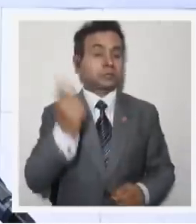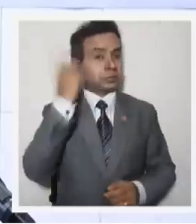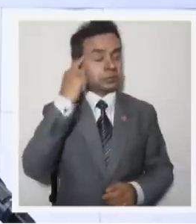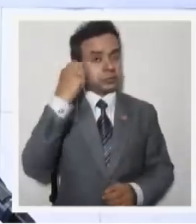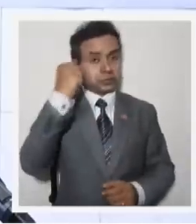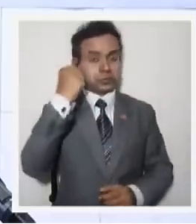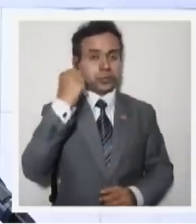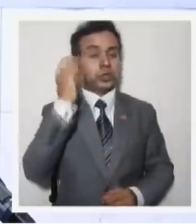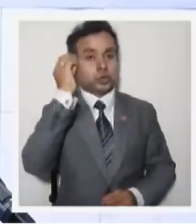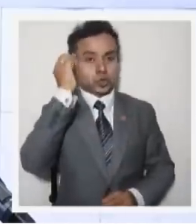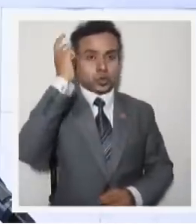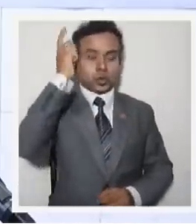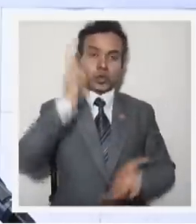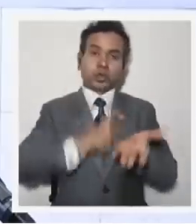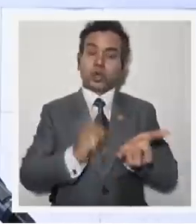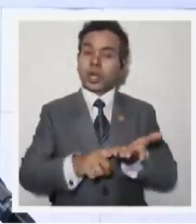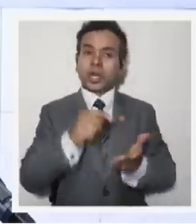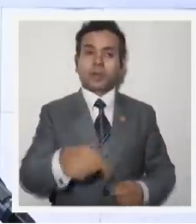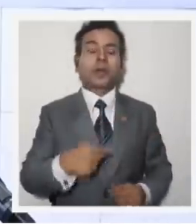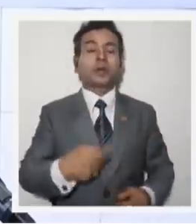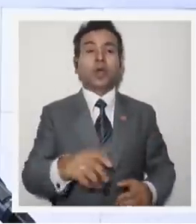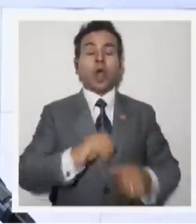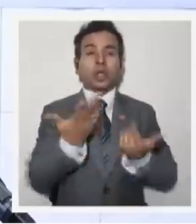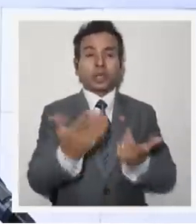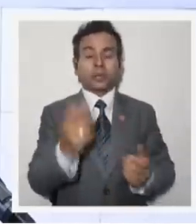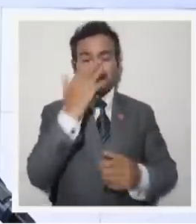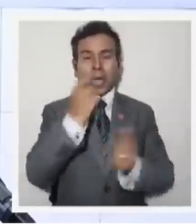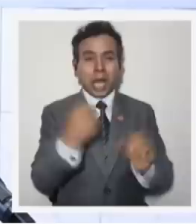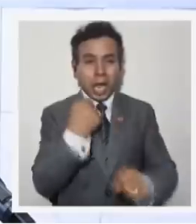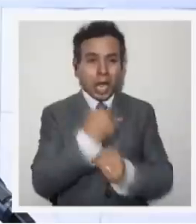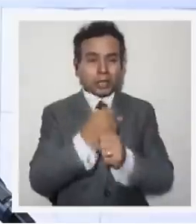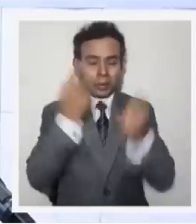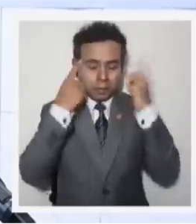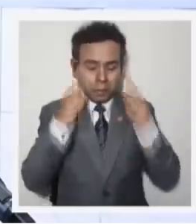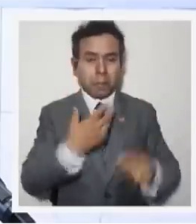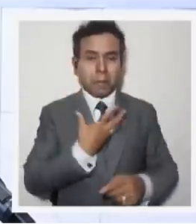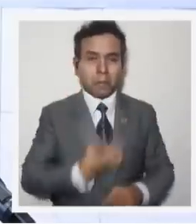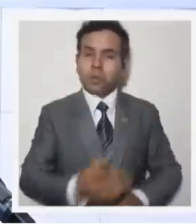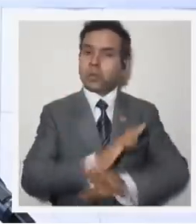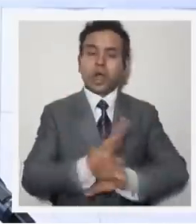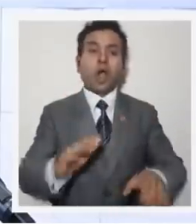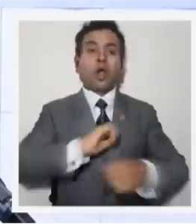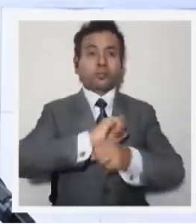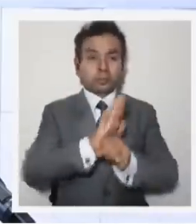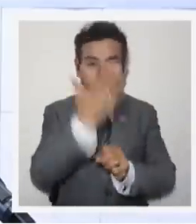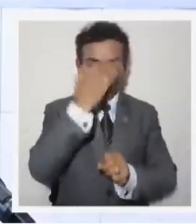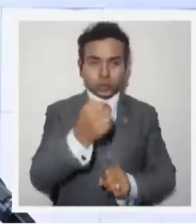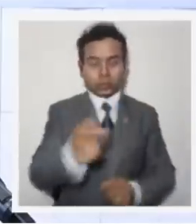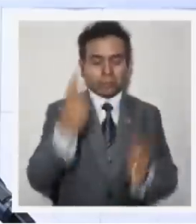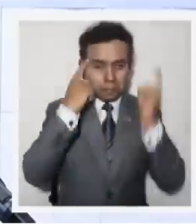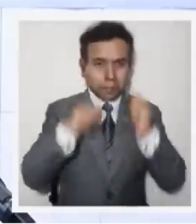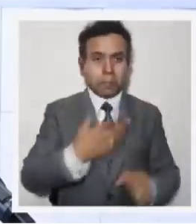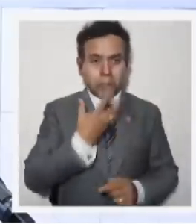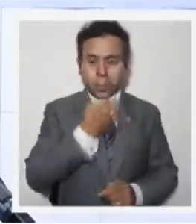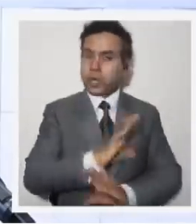আমাদের মানসিক স্বাস্থ্য, আমাদের মনোবল, আমাদের মানসিক উজ্জীবতা খুবই দরকার। আমরা এই সব করার জন্য মানবিক যা যা